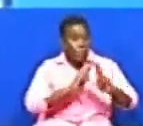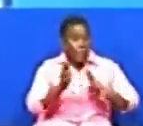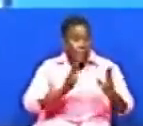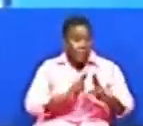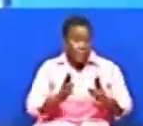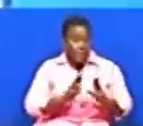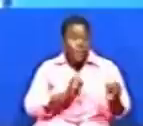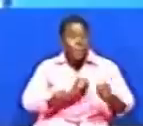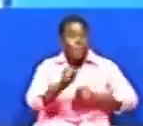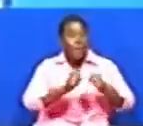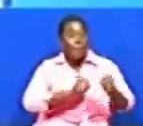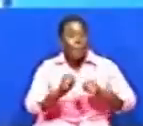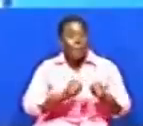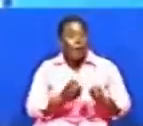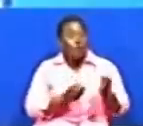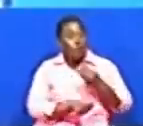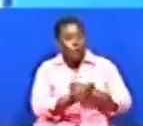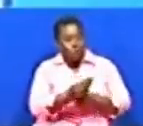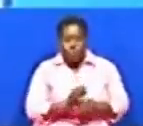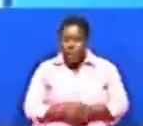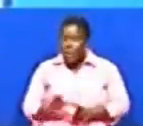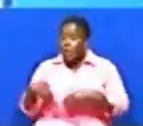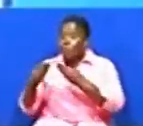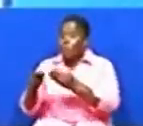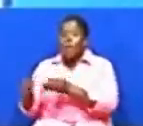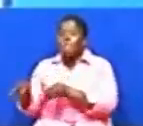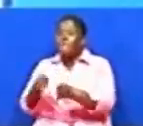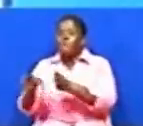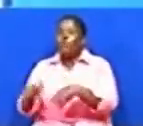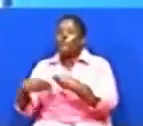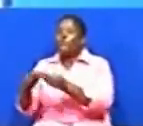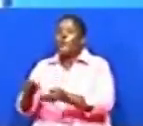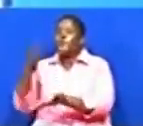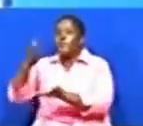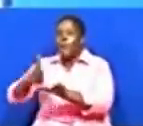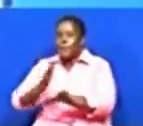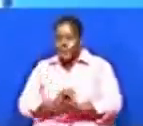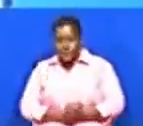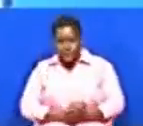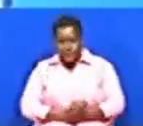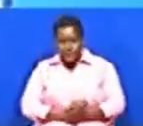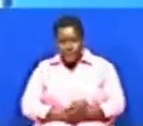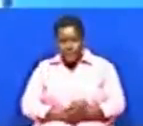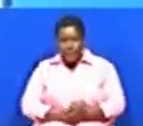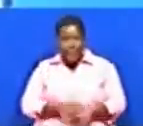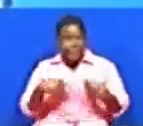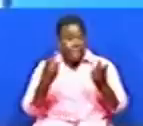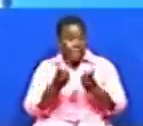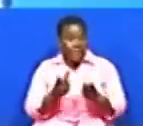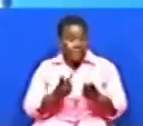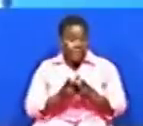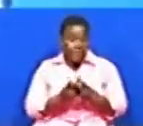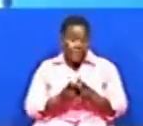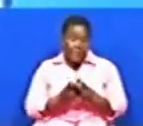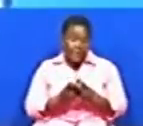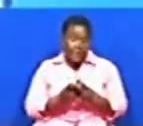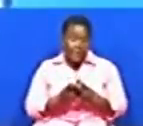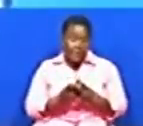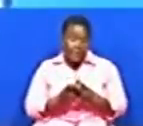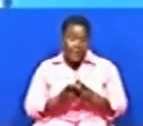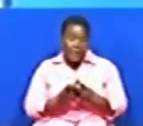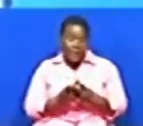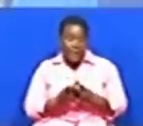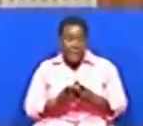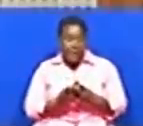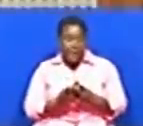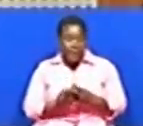rushwa katika mfumo wa utoaji haki nchini, na kutoa rai kwa mahakama kutopuuza malalamiko dhidi ya uwepo wa matukio ya